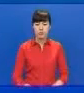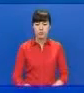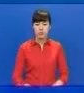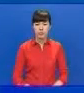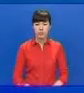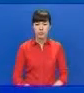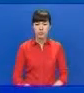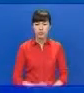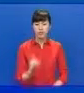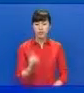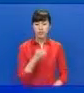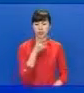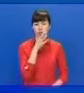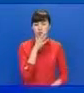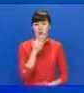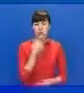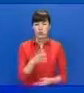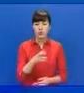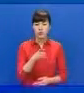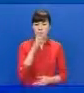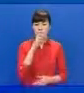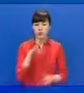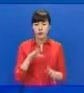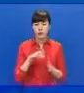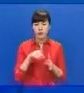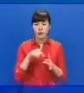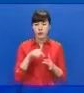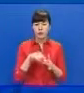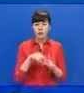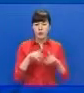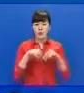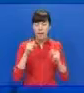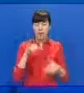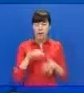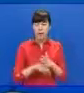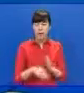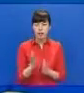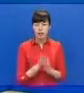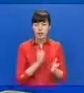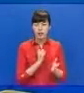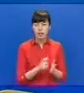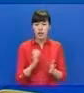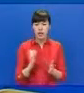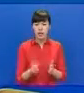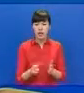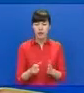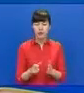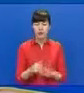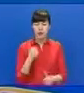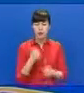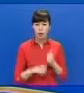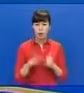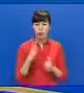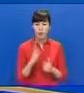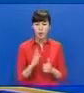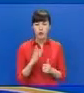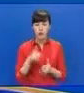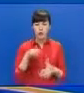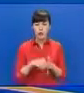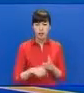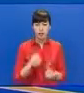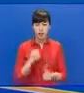Бірінші кезекте сол мекеменің ішінде қызметкерлердің арасында конкурс болады, ішкі конкурс болады.